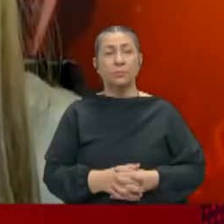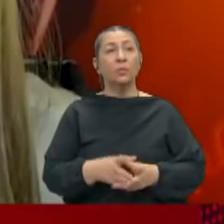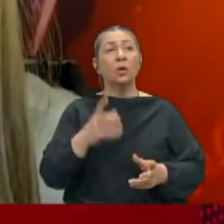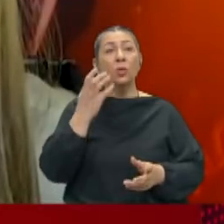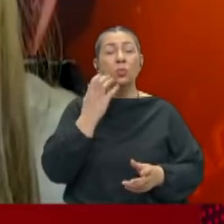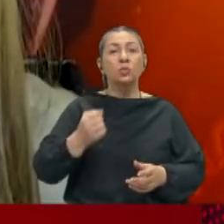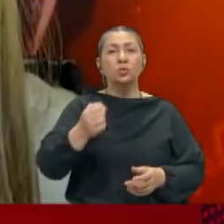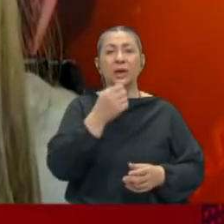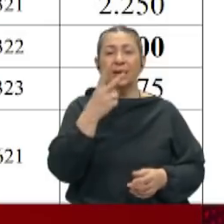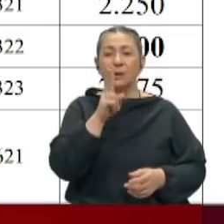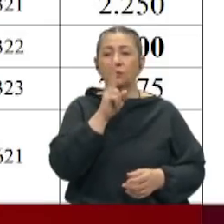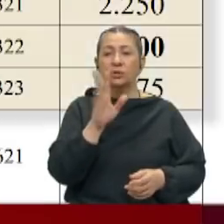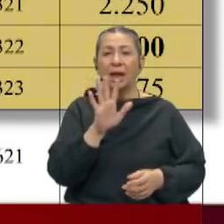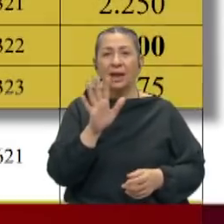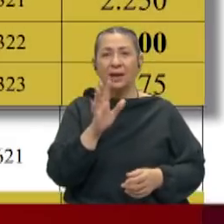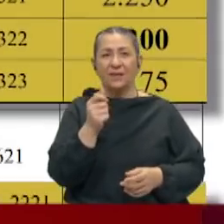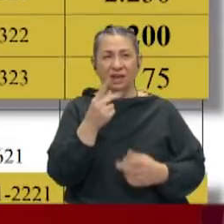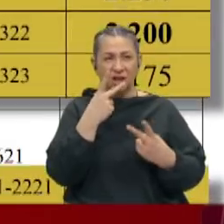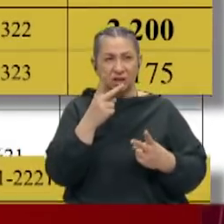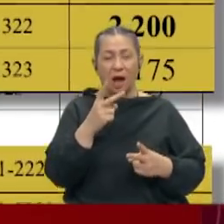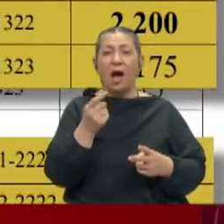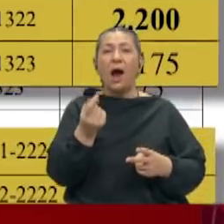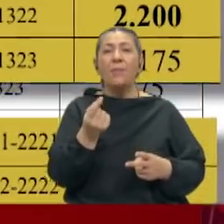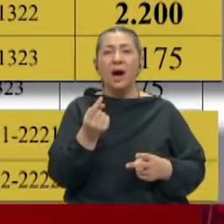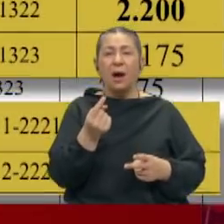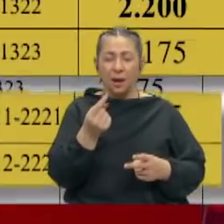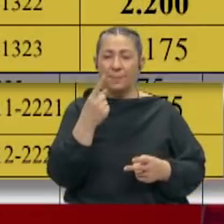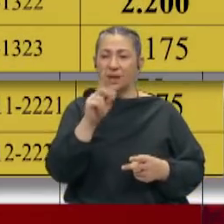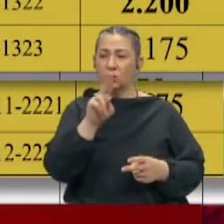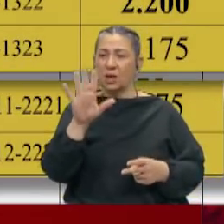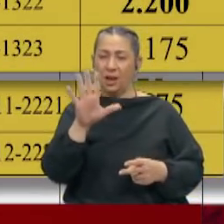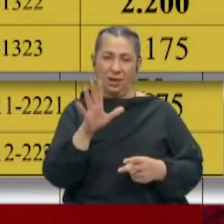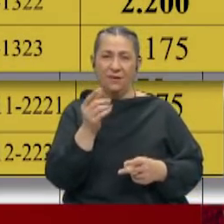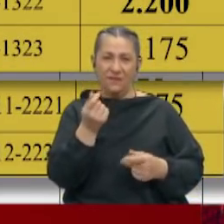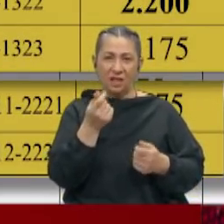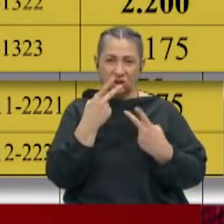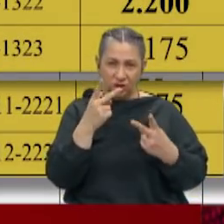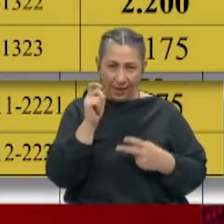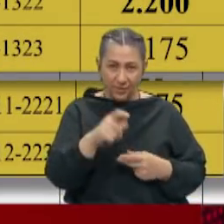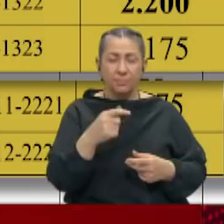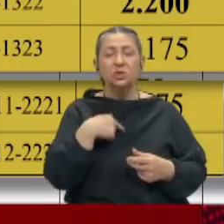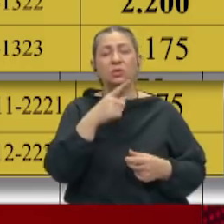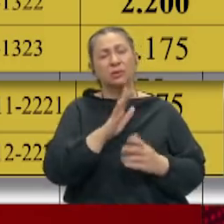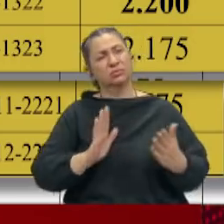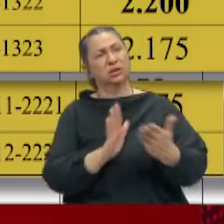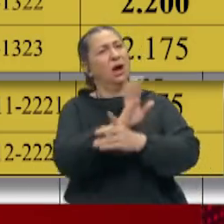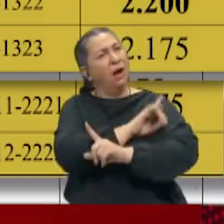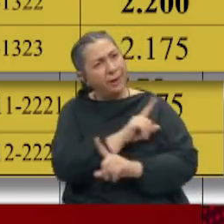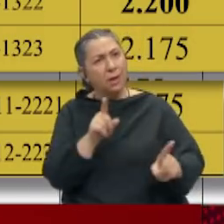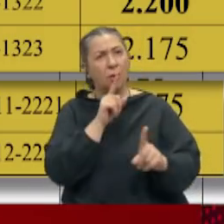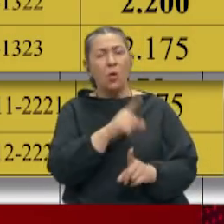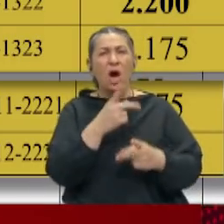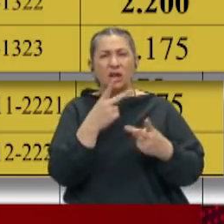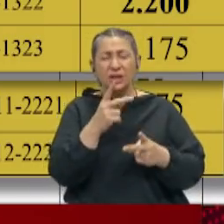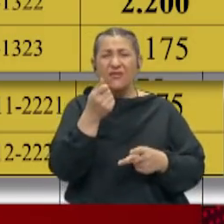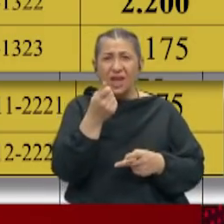Buğday fiyatına 2250 TL fiyat açıkladı, arpa fiyatına 1750 TL fiyat açıkladı. Biz o zaman itiraz ettik, dedik ki bu